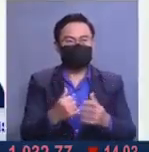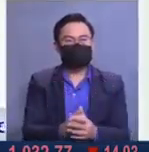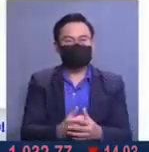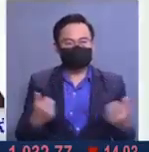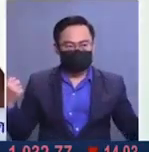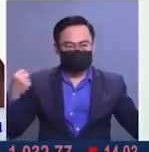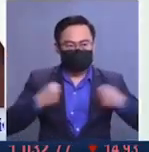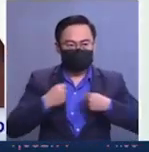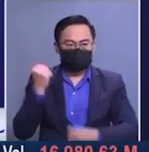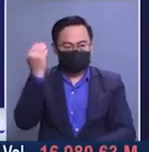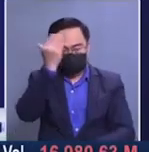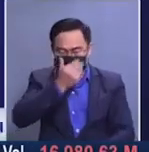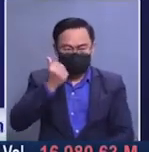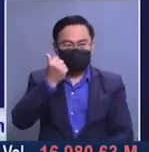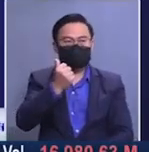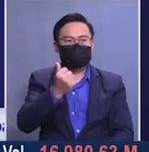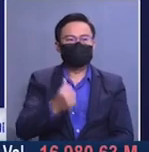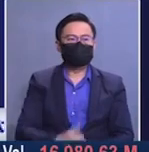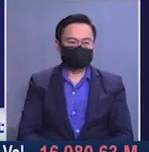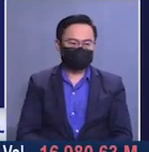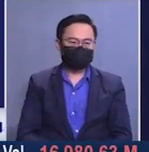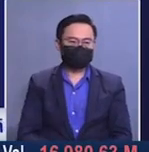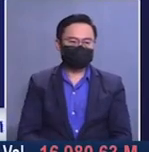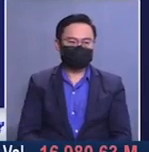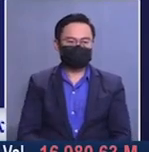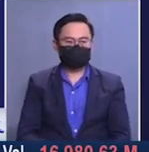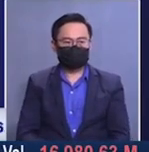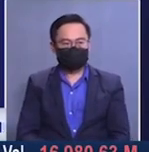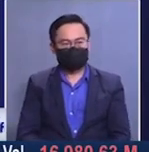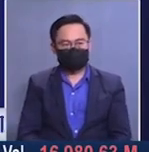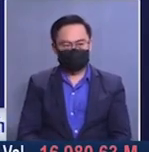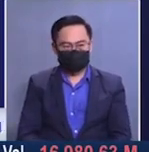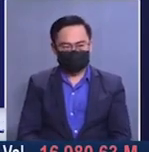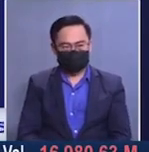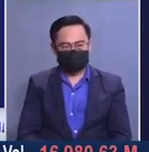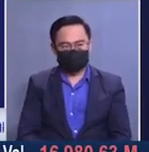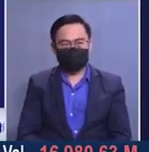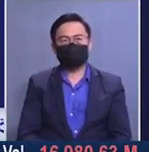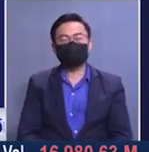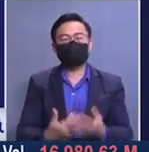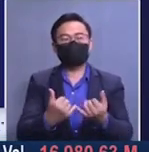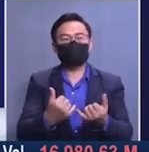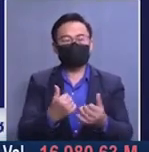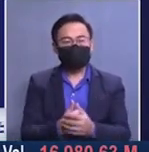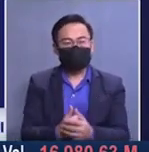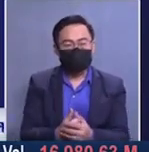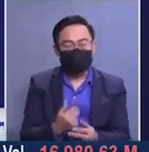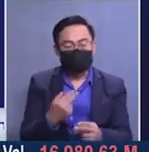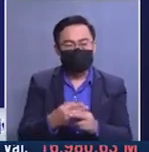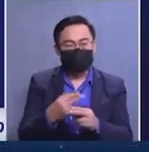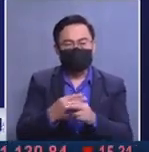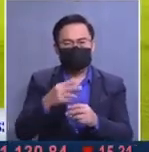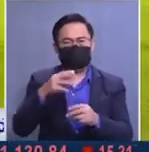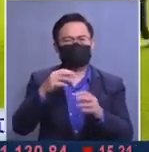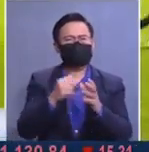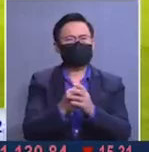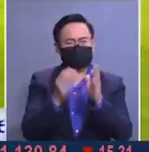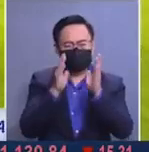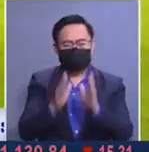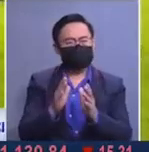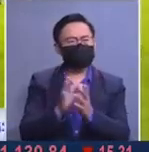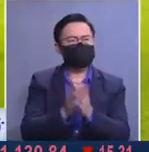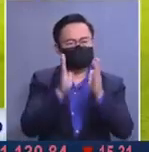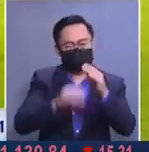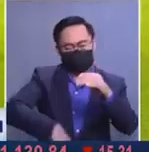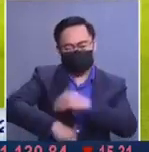างามน่าเกรงขามแข็งแกร่งครับขณะที่มาโน่ครับได้เปิดเผยหลังจากพีรพัฒน์ นชัยยาแบ็คซ้ายจากทรูแบงคอก